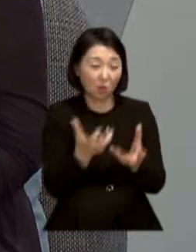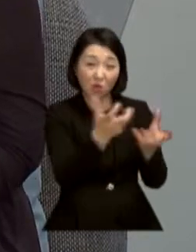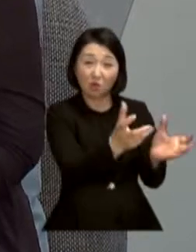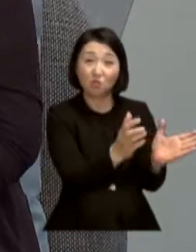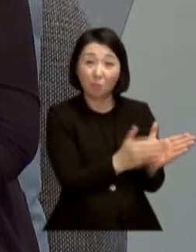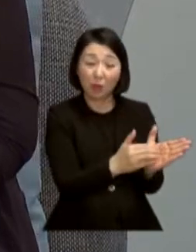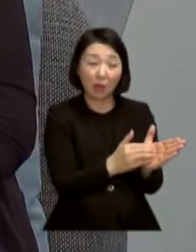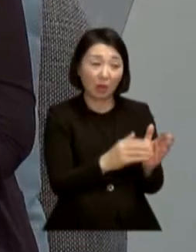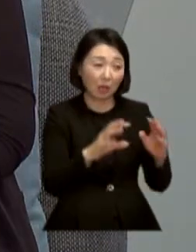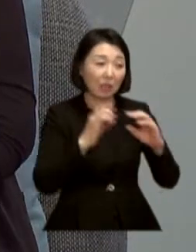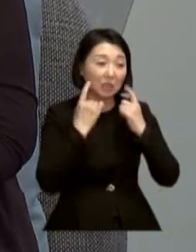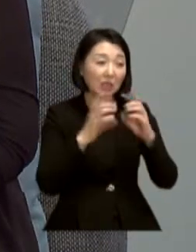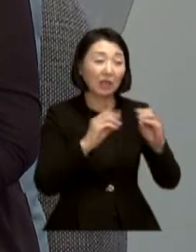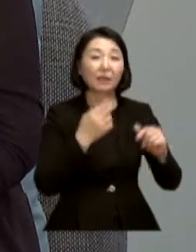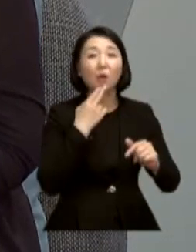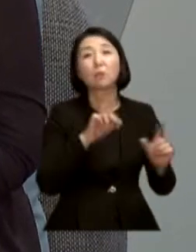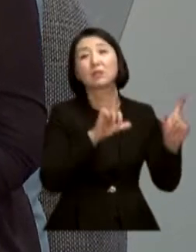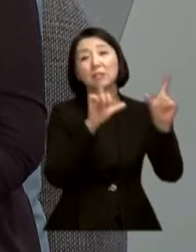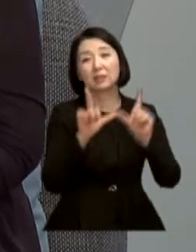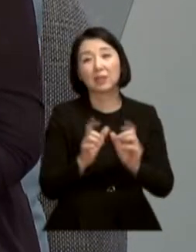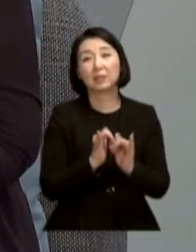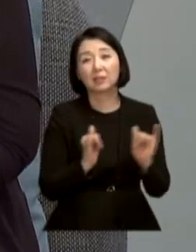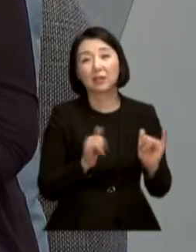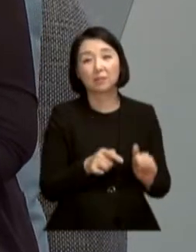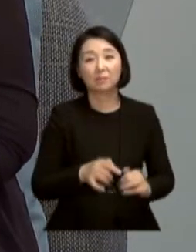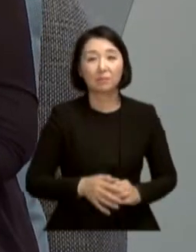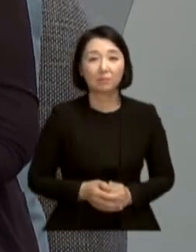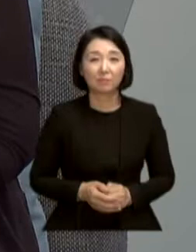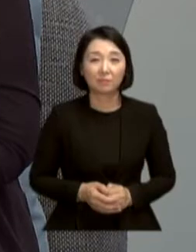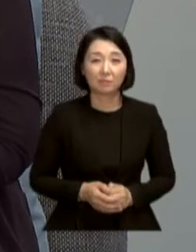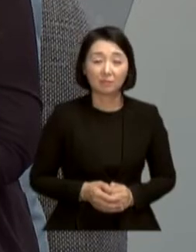사람들이 개인 땅 없이 살고 있는 사람들인데요.